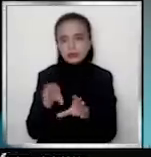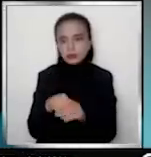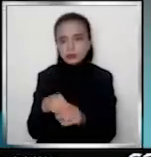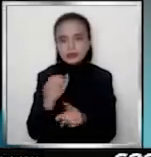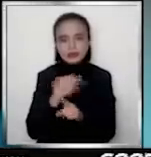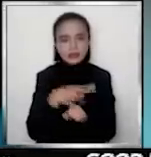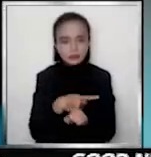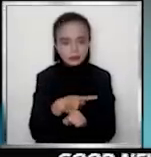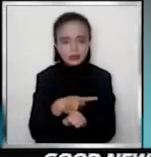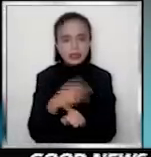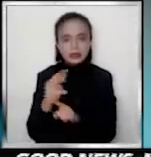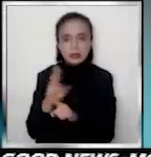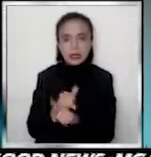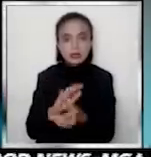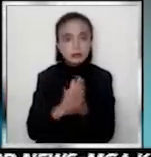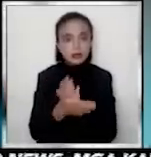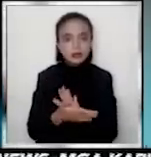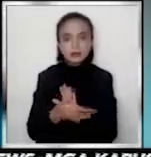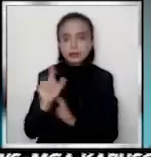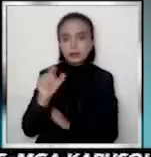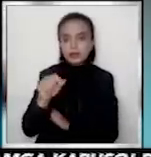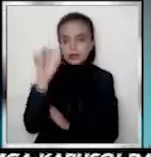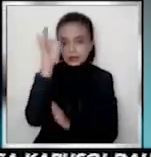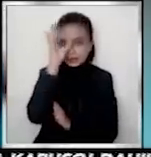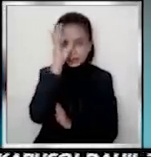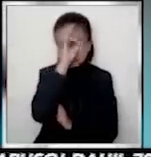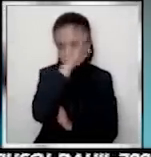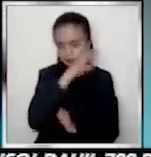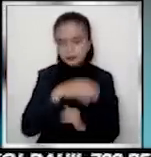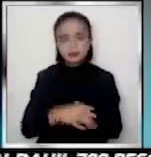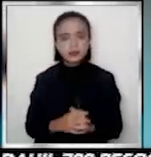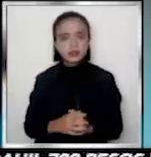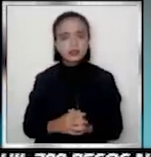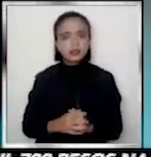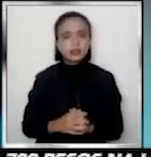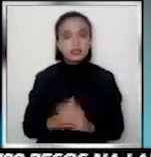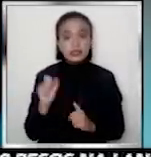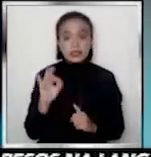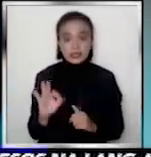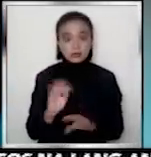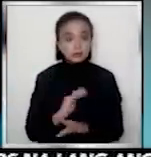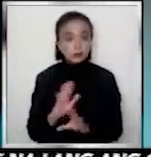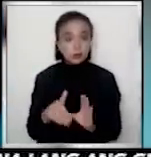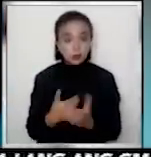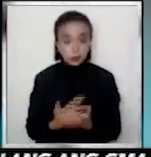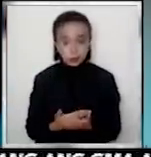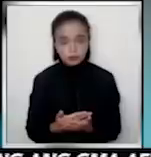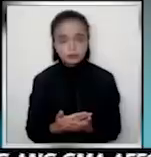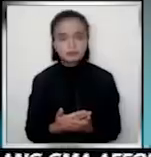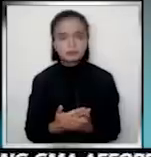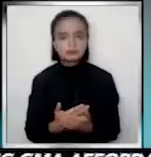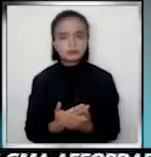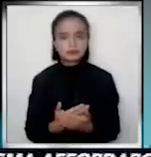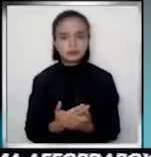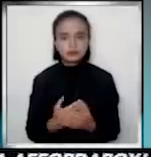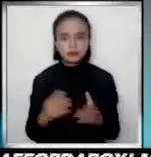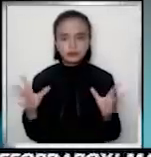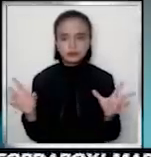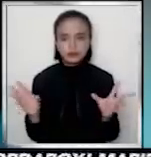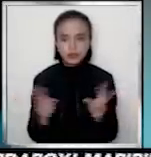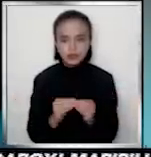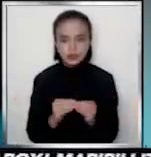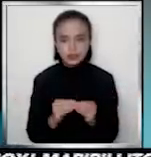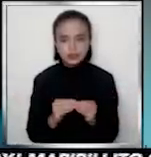Kung ipapasok lahat ng charge, yung kabuuan na charge, medyo